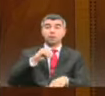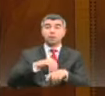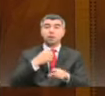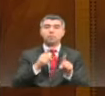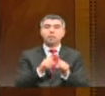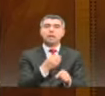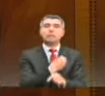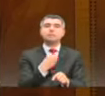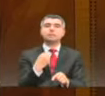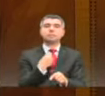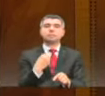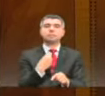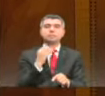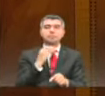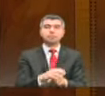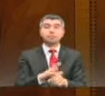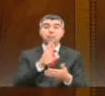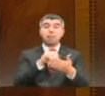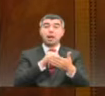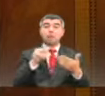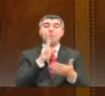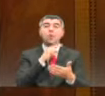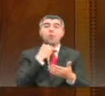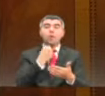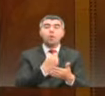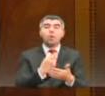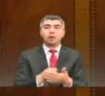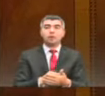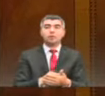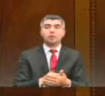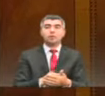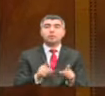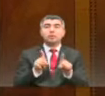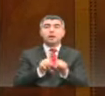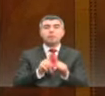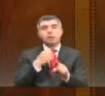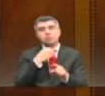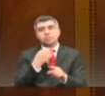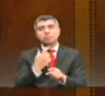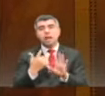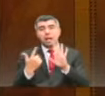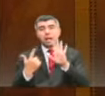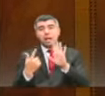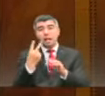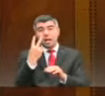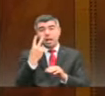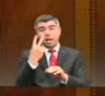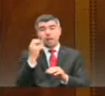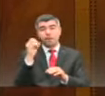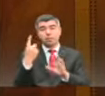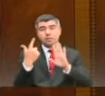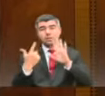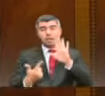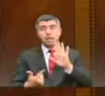الصحية. البرنامج الحكومي كيسعى في مجال الصحة الفترة من 2017 إلى 2021